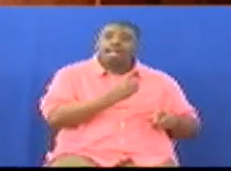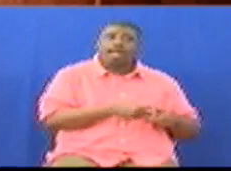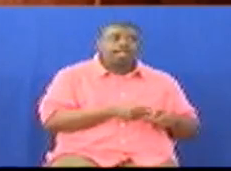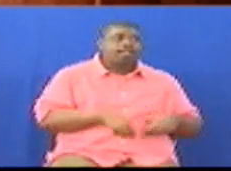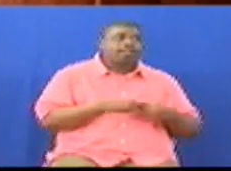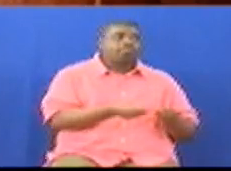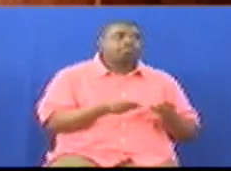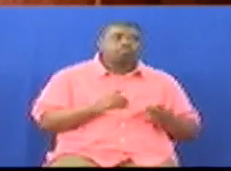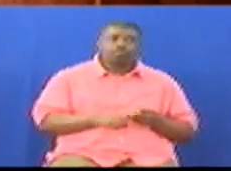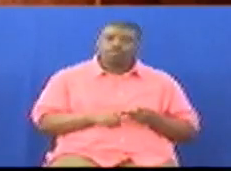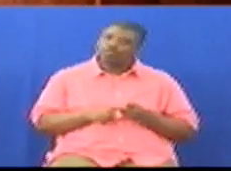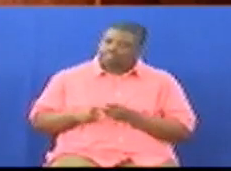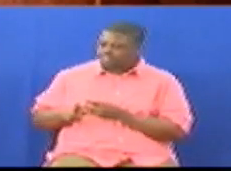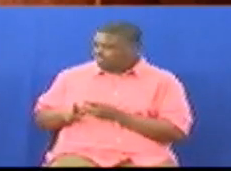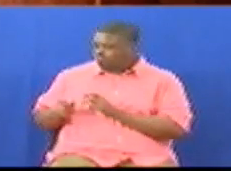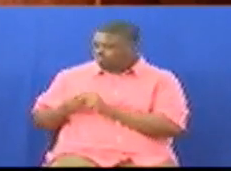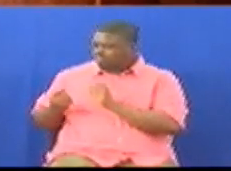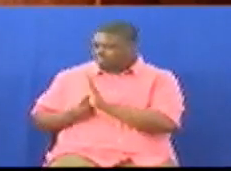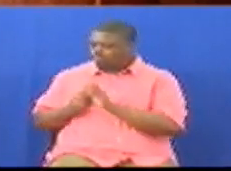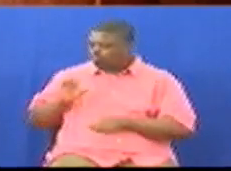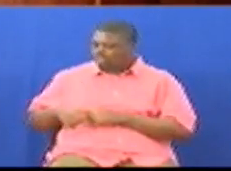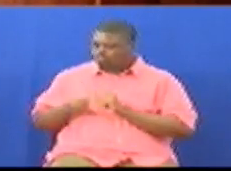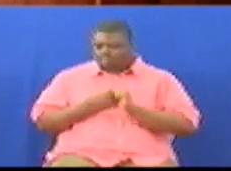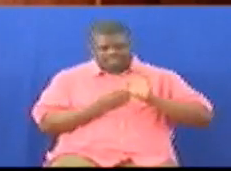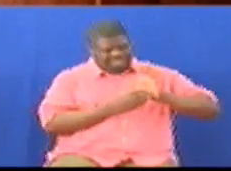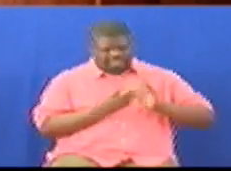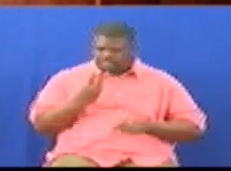taulo 33,717 kwa mwaka wa fedha 2020